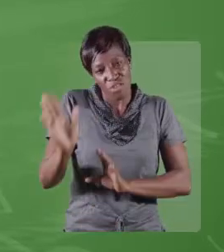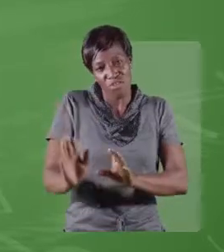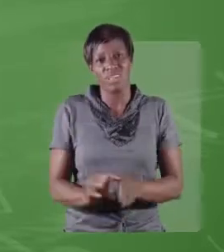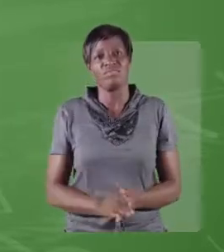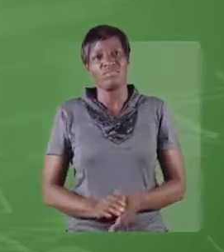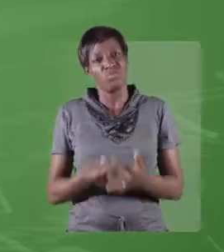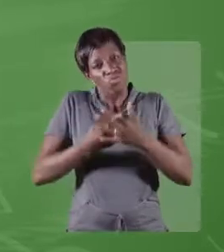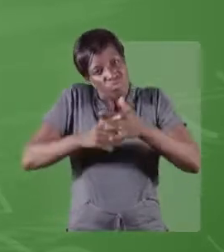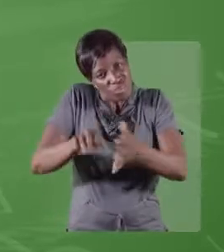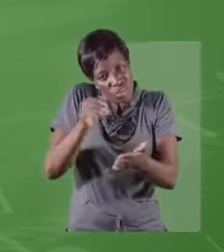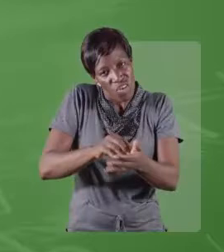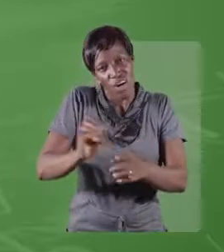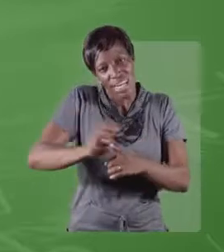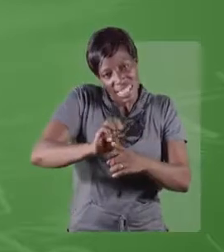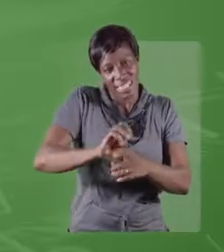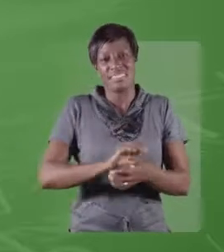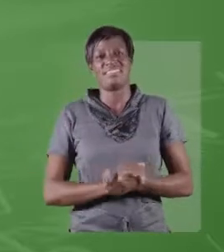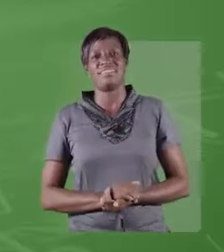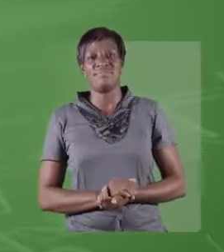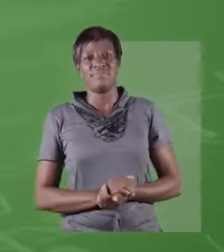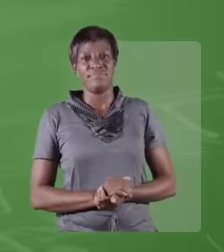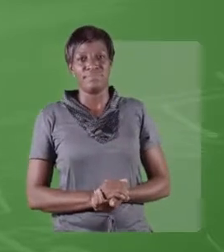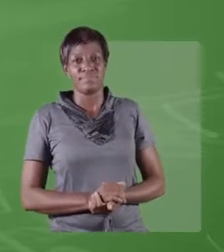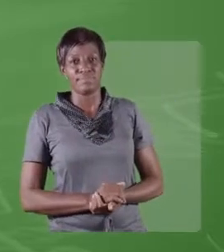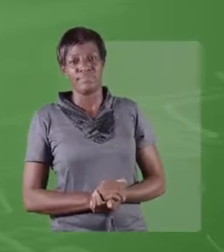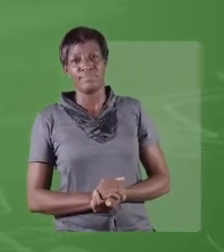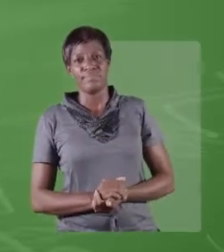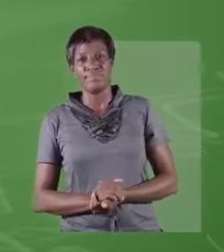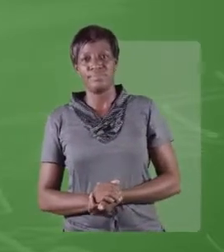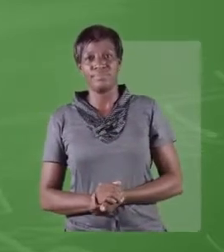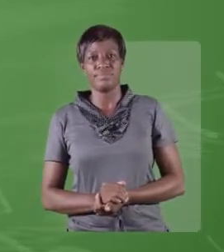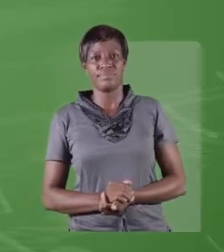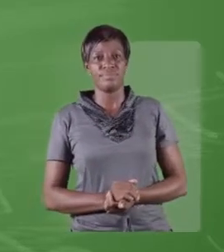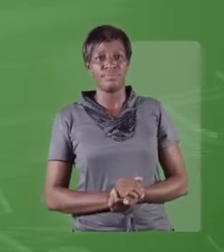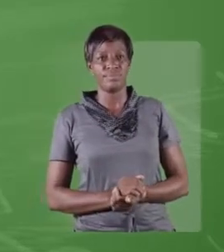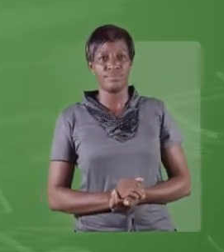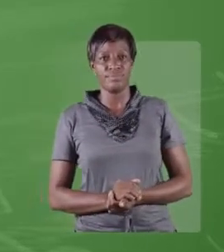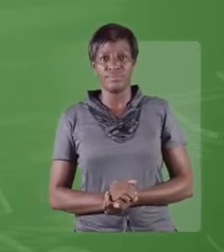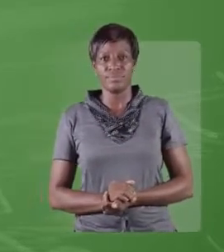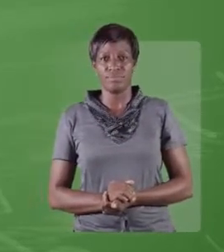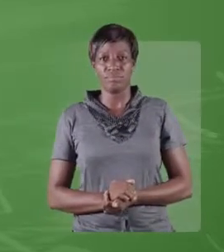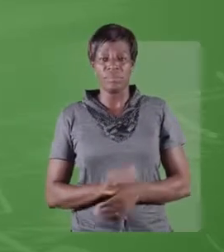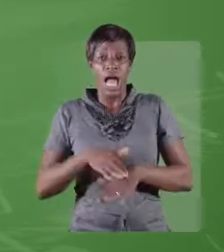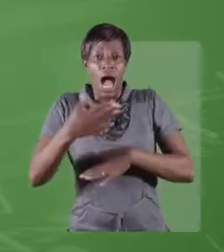l'exercice et c'est en forgeant que vous deviendrez forgeron. Après la naissance,